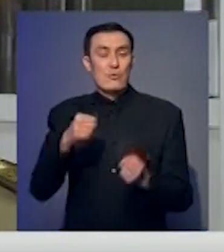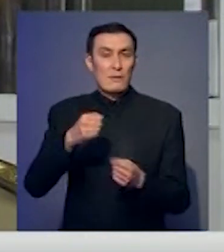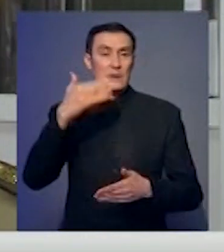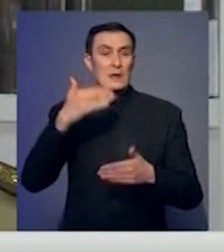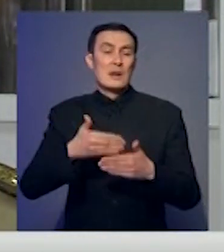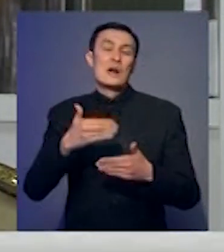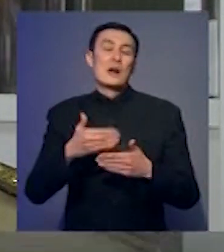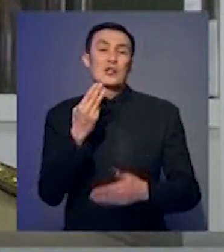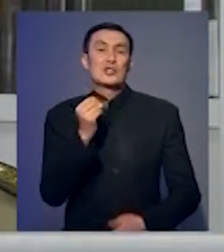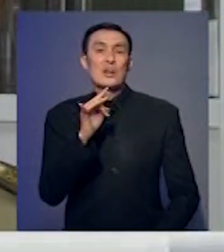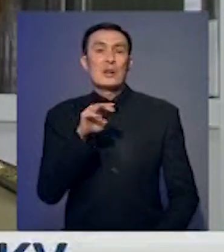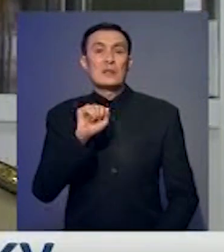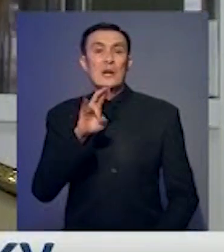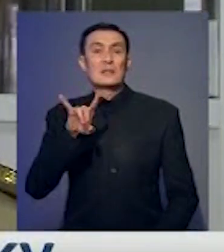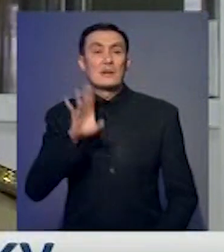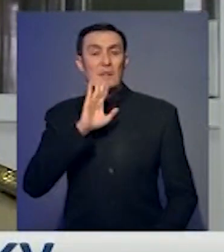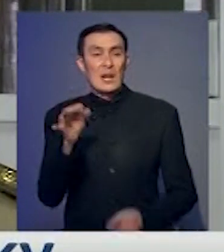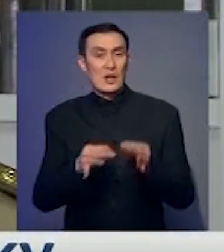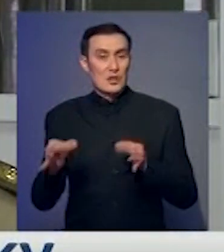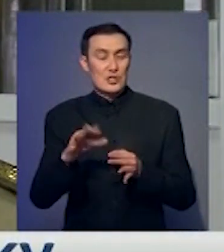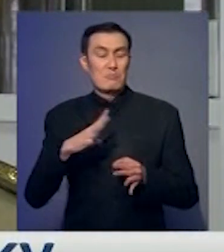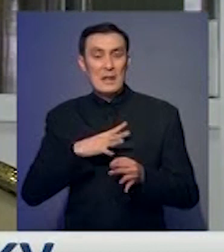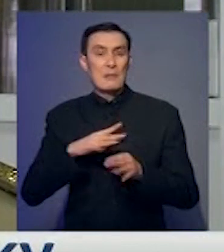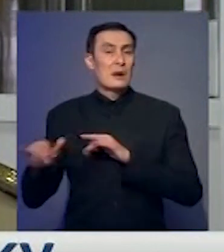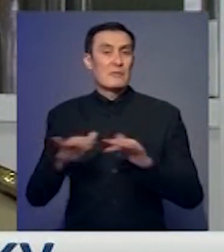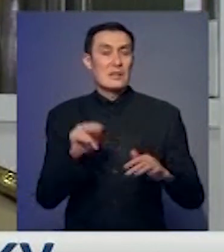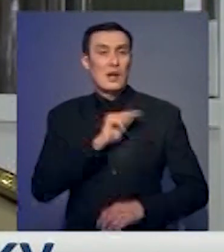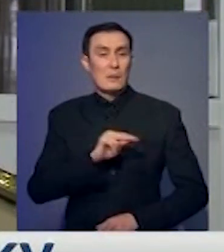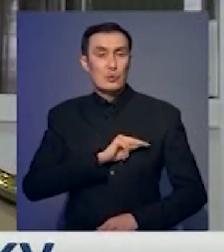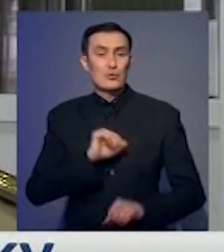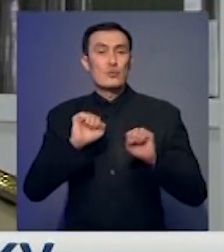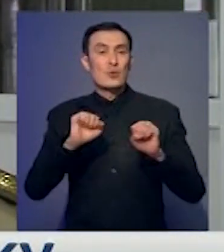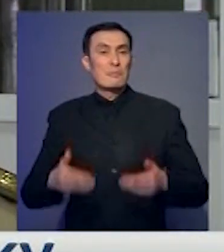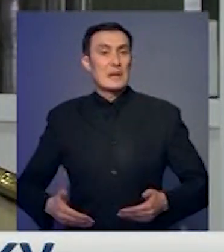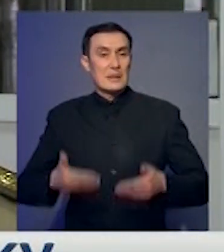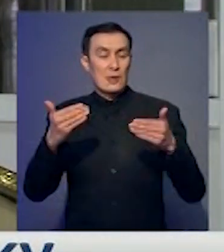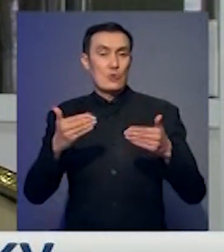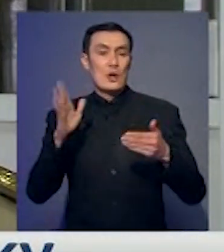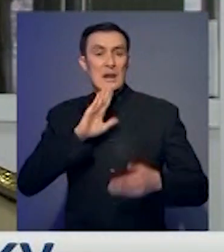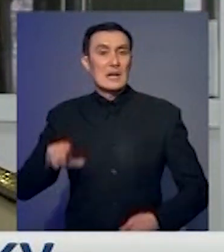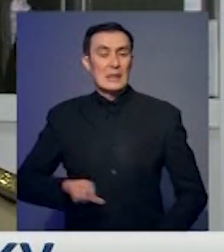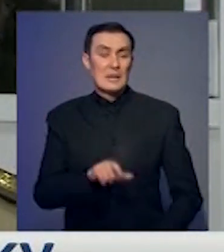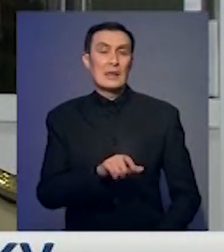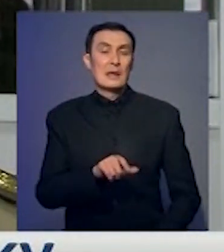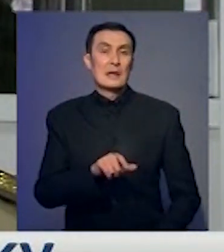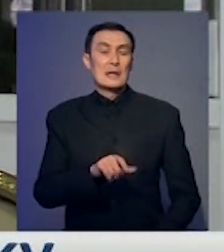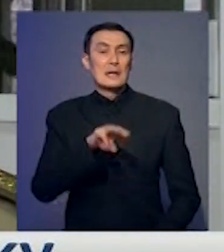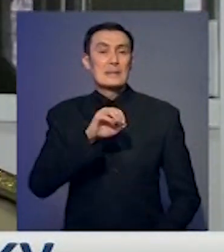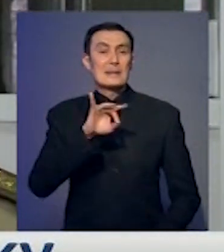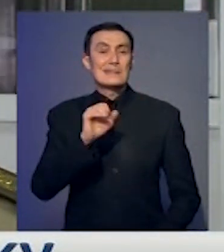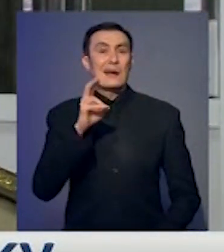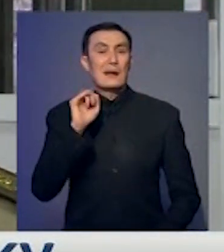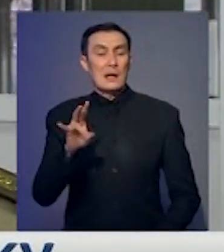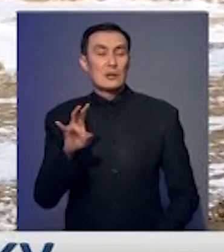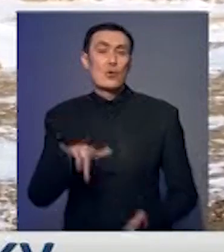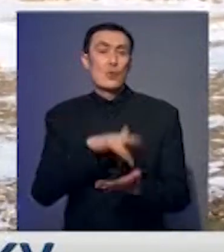нижнего Шартандинского водохранилищ. Проведены работы по укреплению берегов на реке Терсакан в